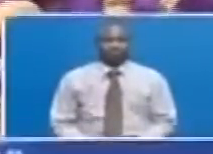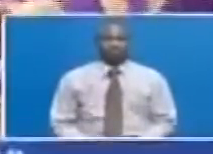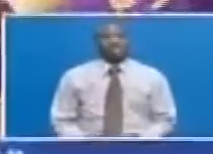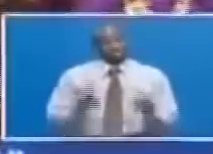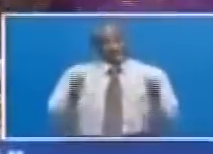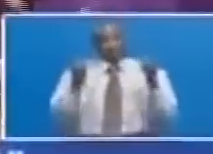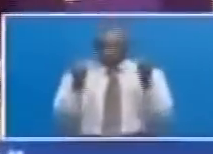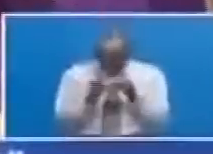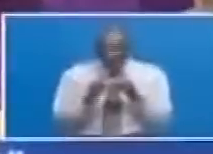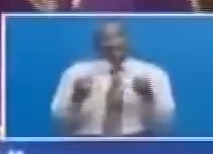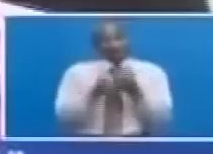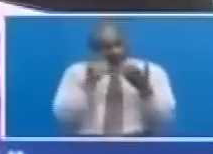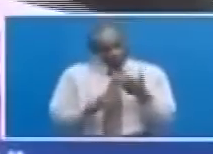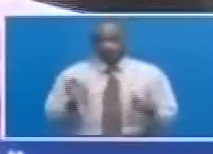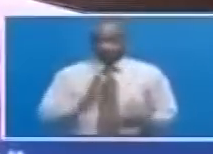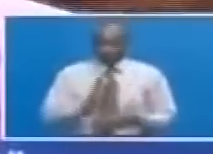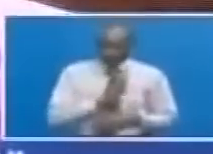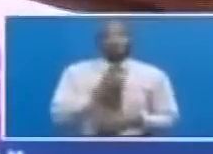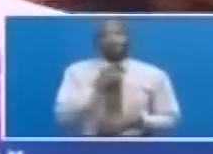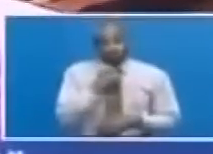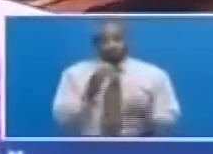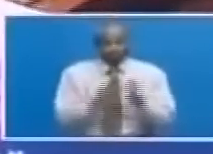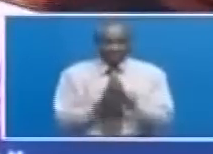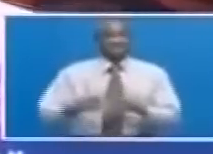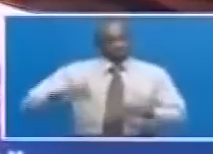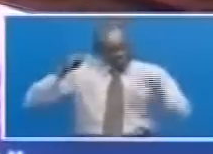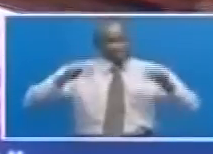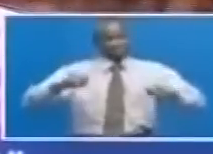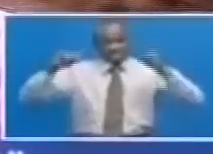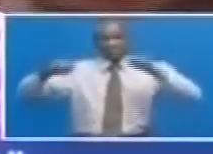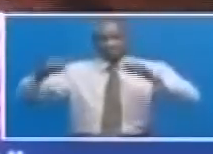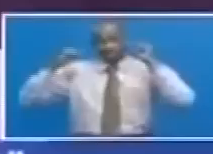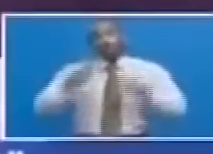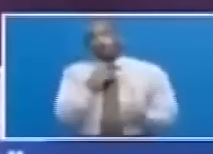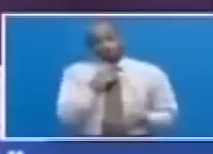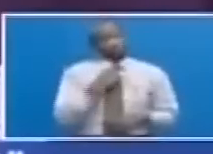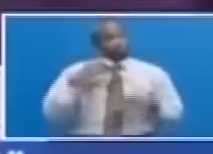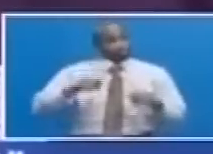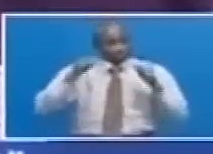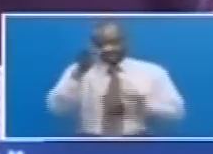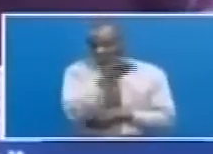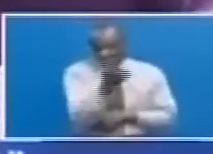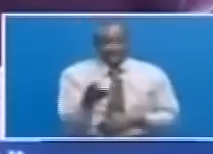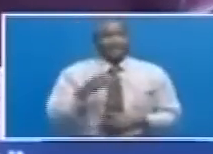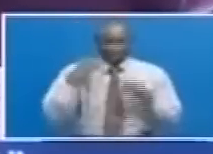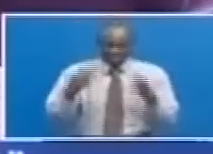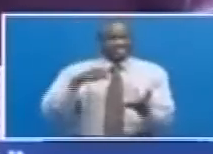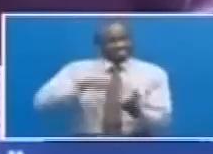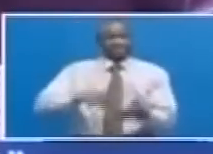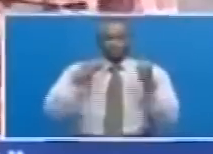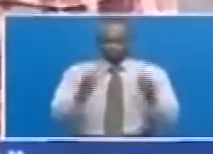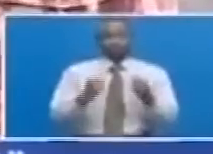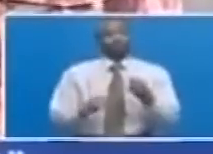Katika mkutano uliohusisha bodi ya KOTU, makatibu wakuu na washikadau katika muungano huo, wote hawa walisimama kidete